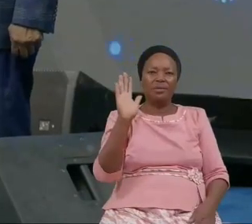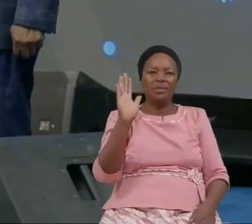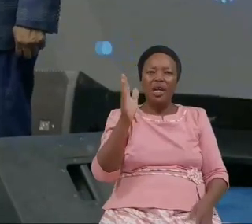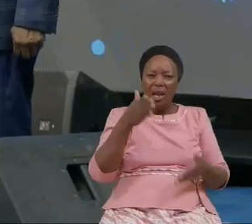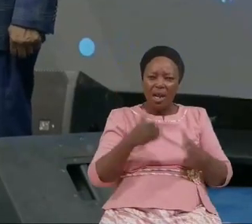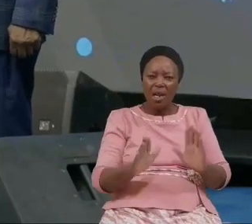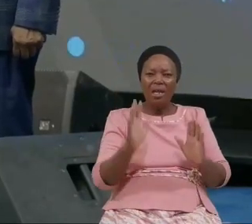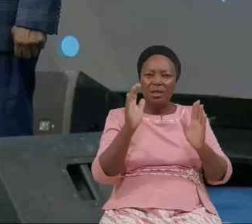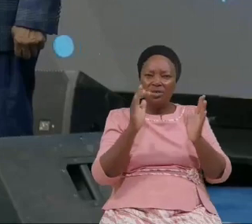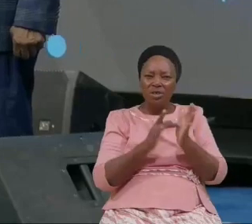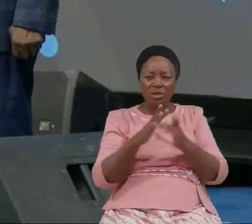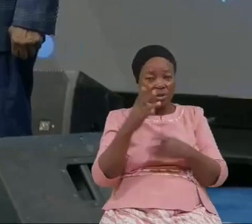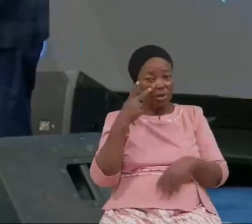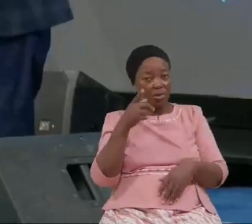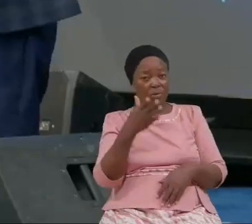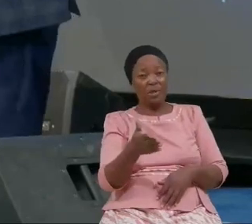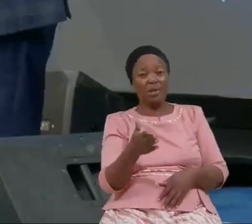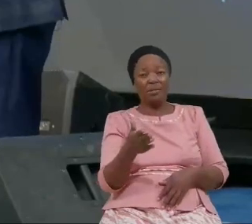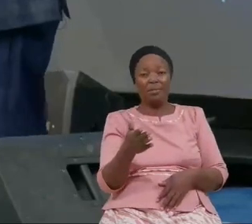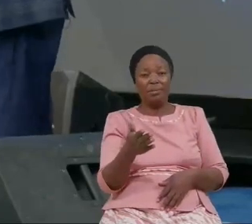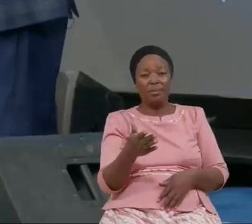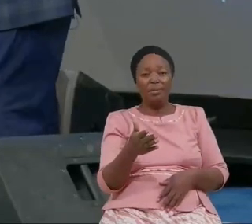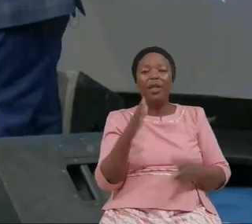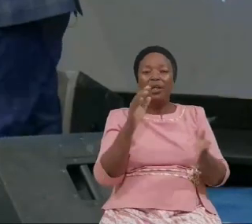que Jésus te voit là-bas